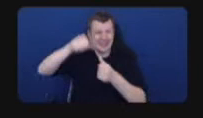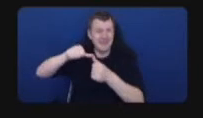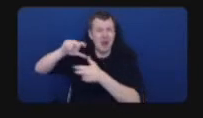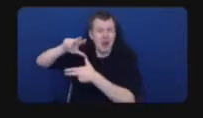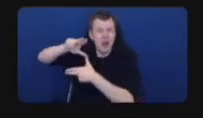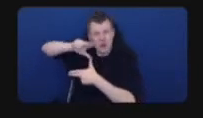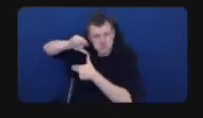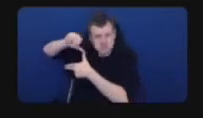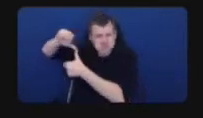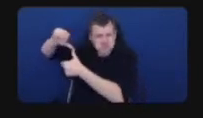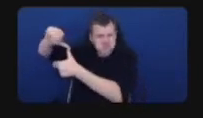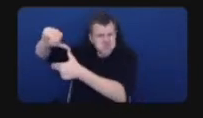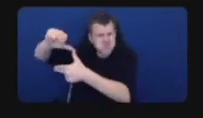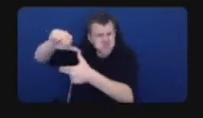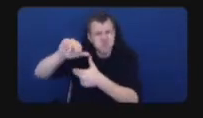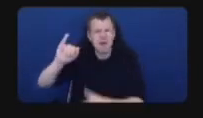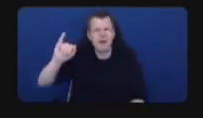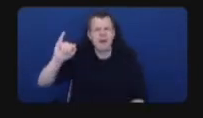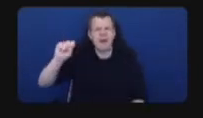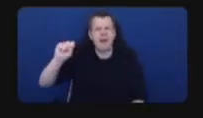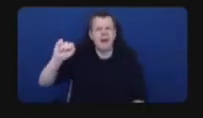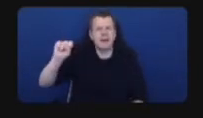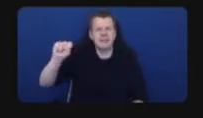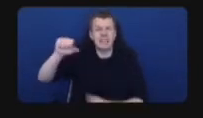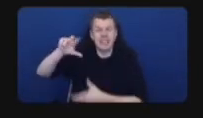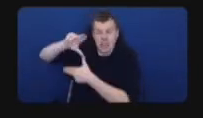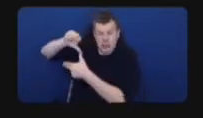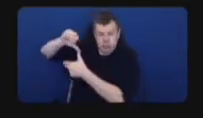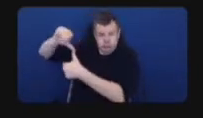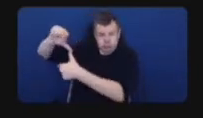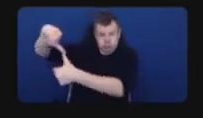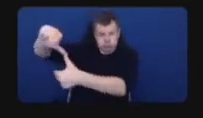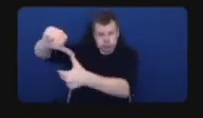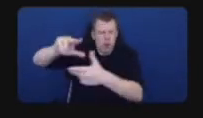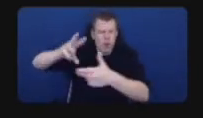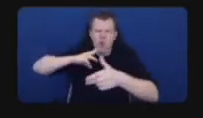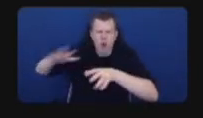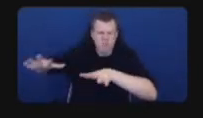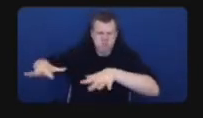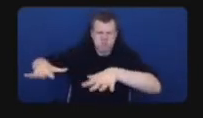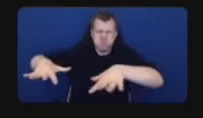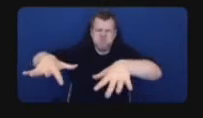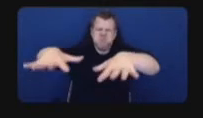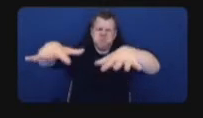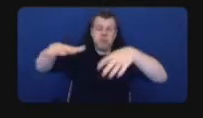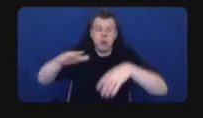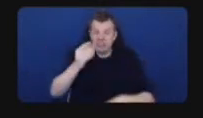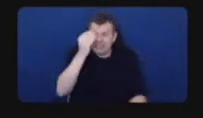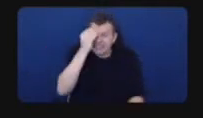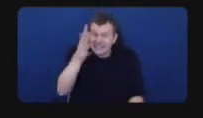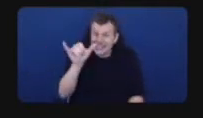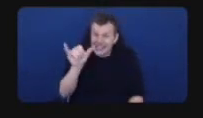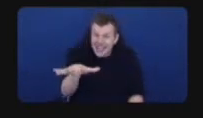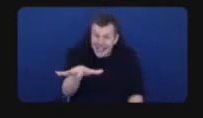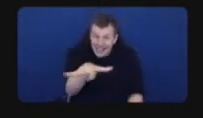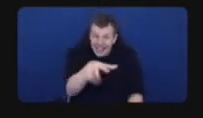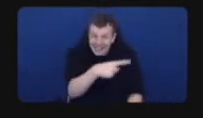的，就是夏天下很多雨的时候，很大雨量的时候发生